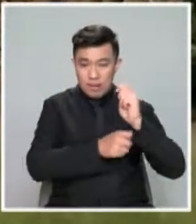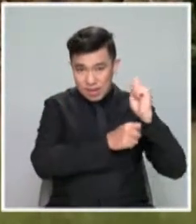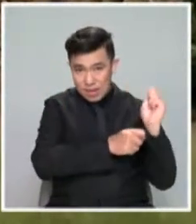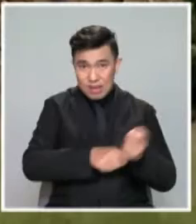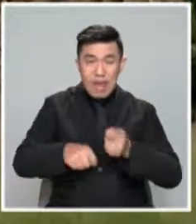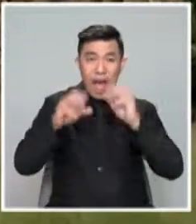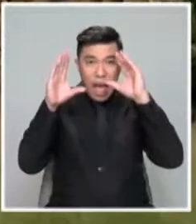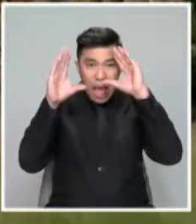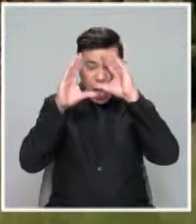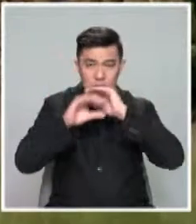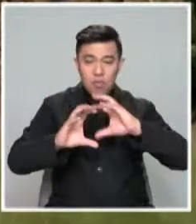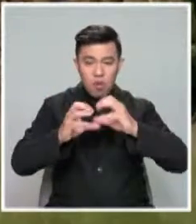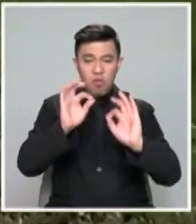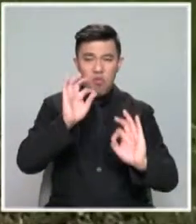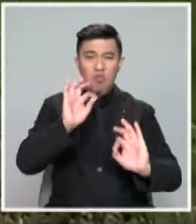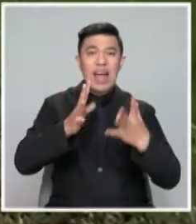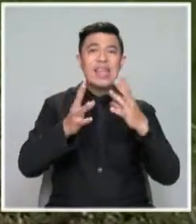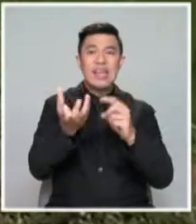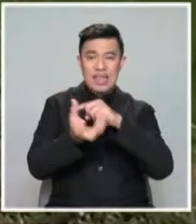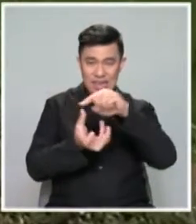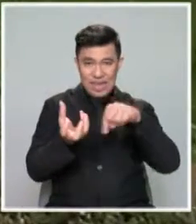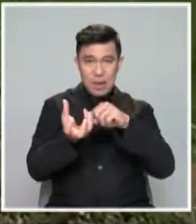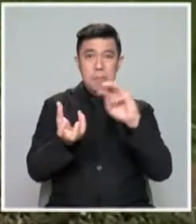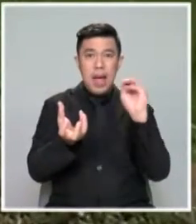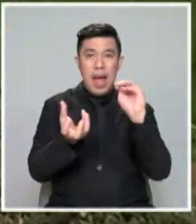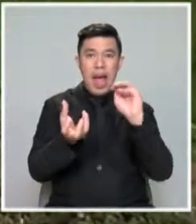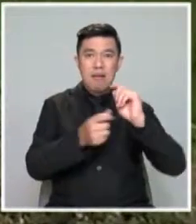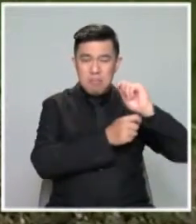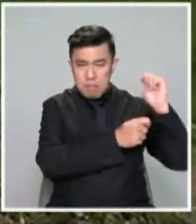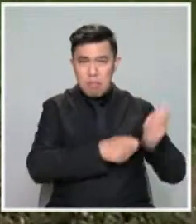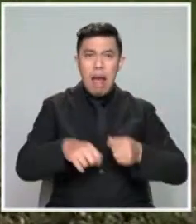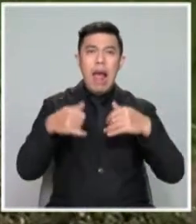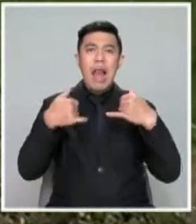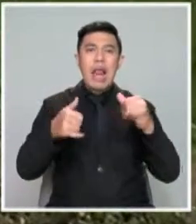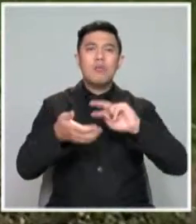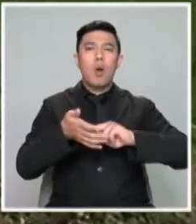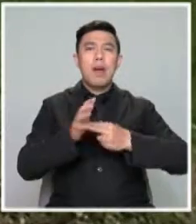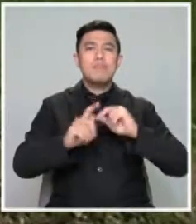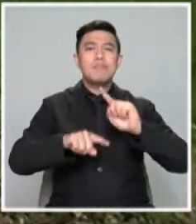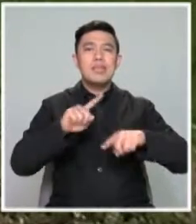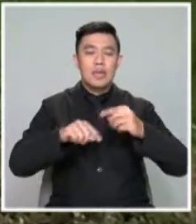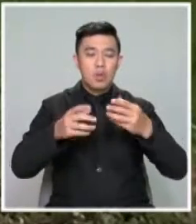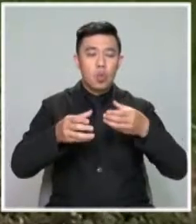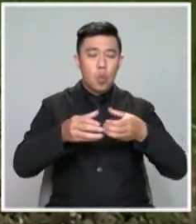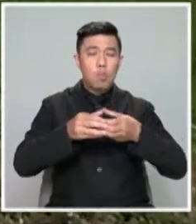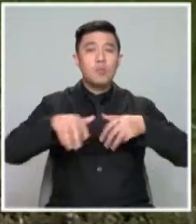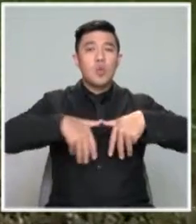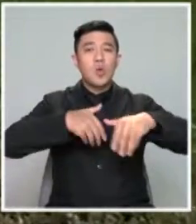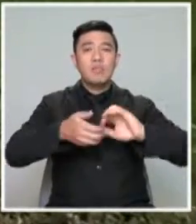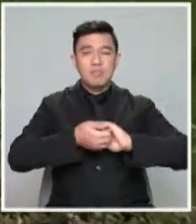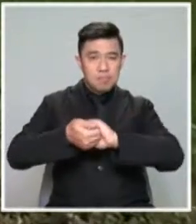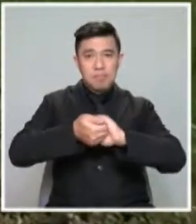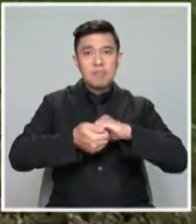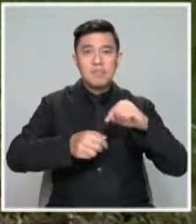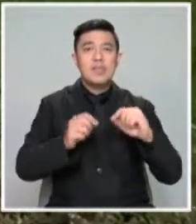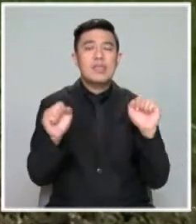ในช่วงเวลากลางคืนครับก่อนตีก็จะจุดไฟที่ก้อนไม้ก่อนเป็นการละเล่นที่ช่วยกระชับความสัมพันธ์ของผู้คนในหมู่บ้านและช่วยกันคลาย